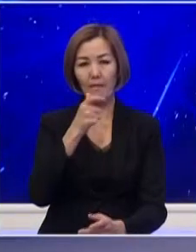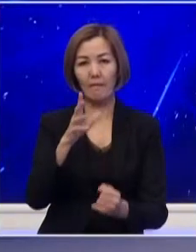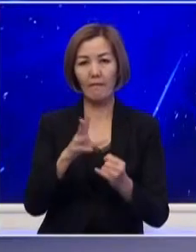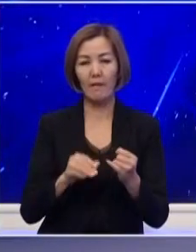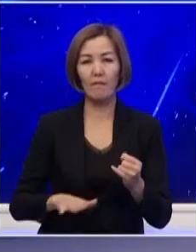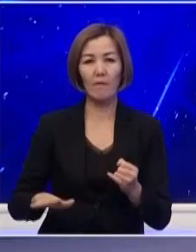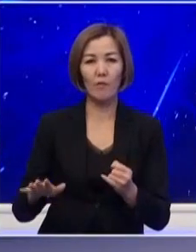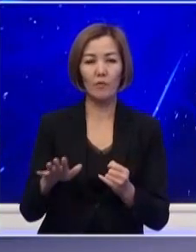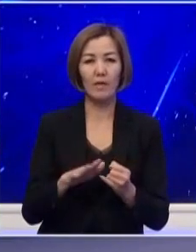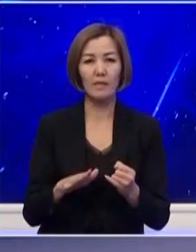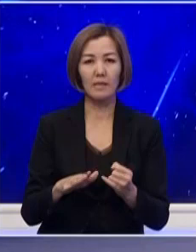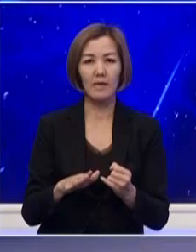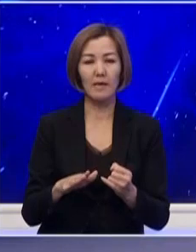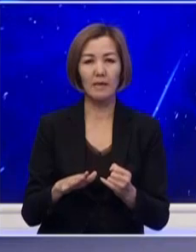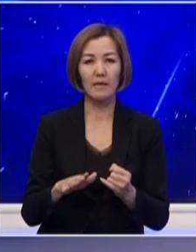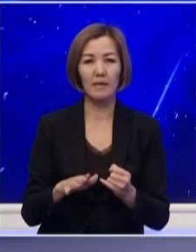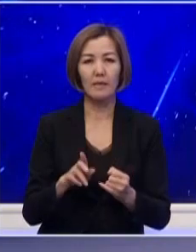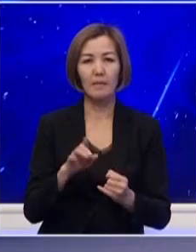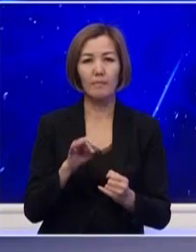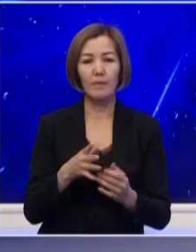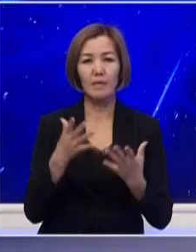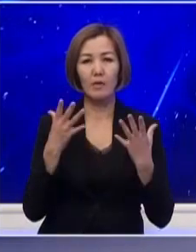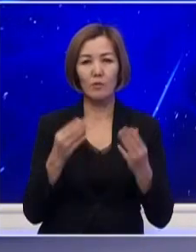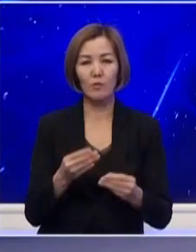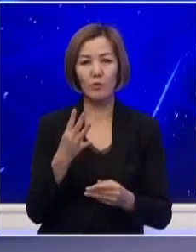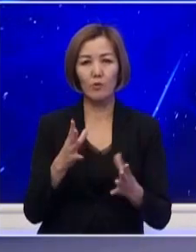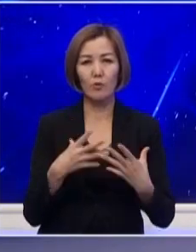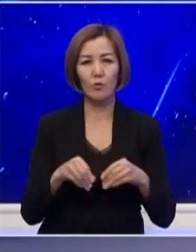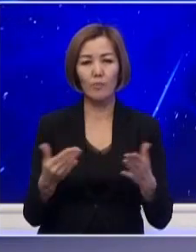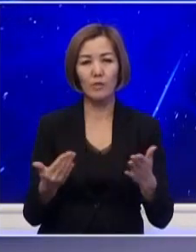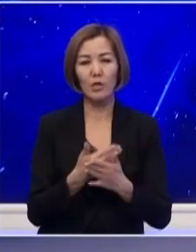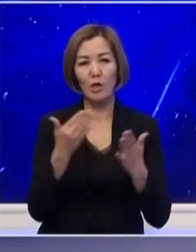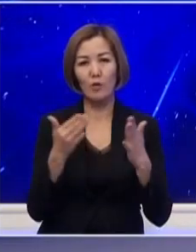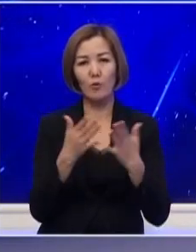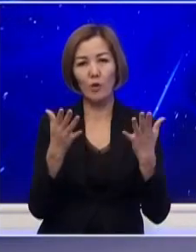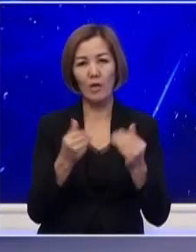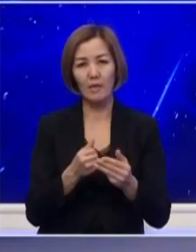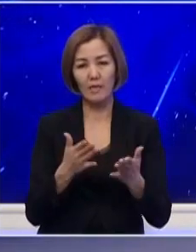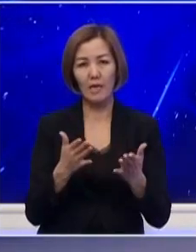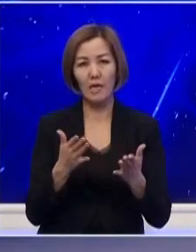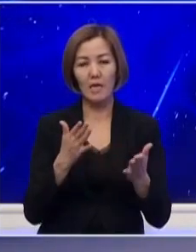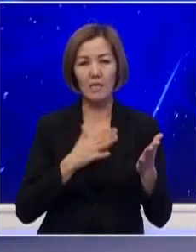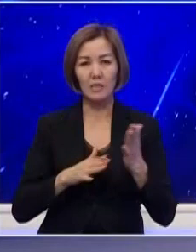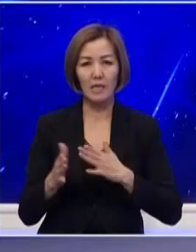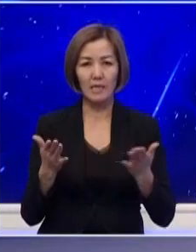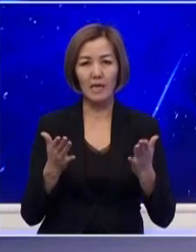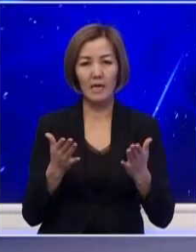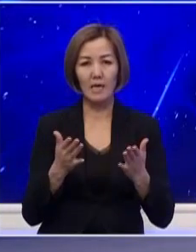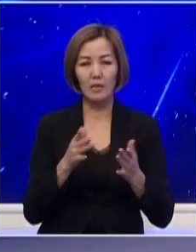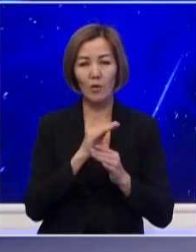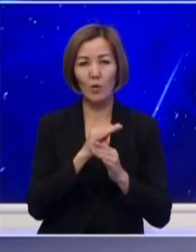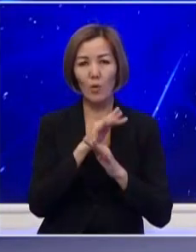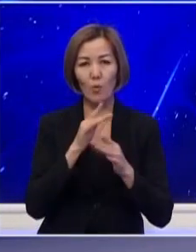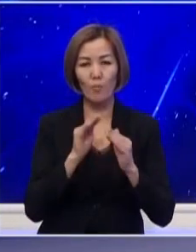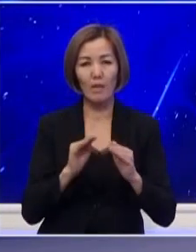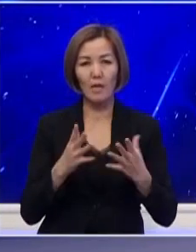Үйі бардың күйі бар. Панфилов ауданында бірлік күнінде 4 отбасы жаңа баспанаға қоныстанды. Шаңырақ алып шаттанғандардың дені көп